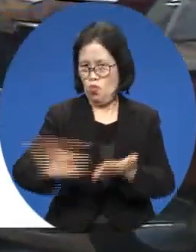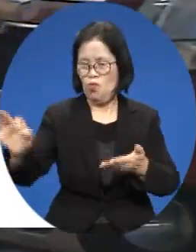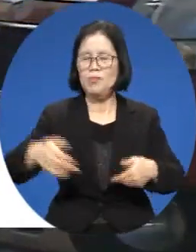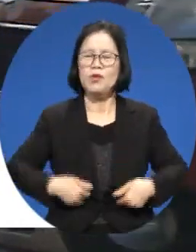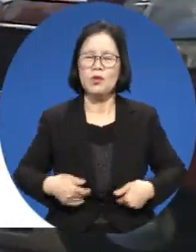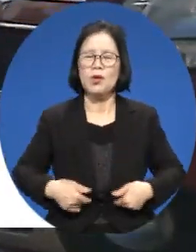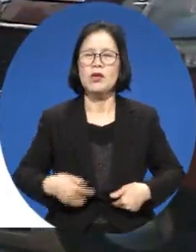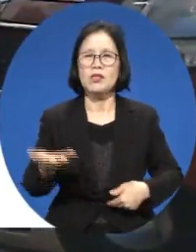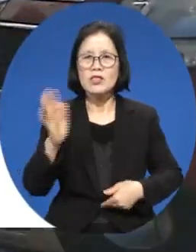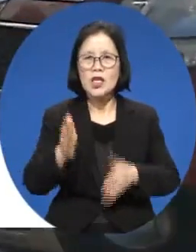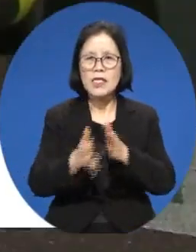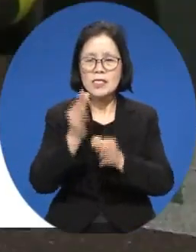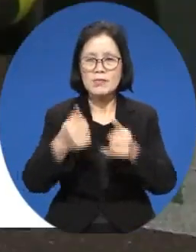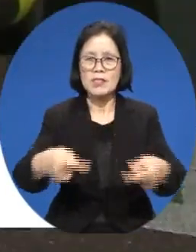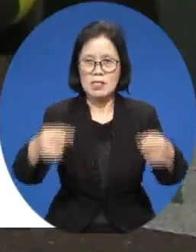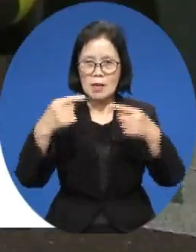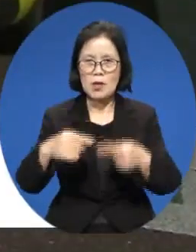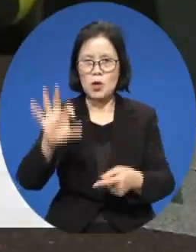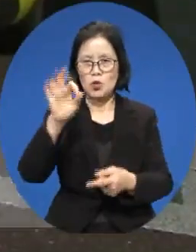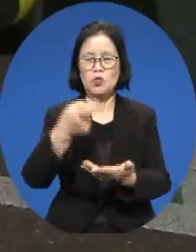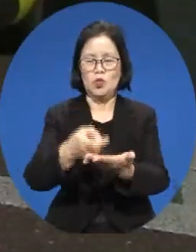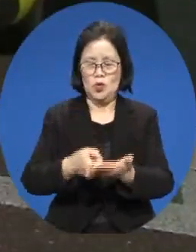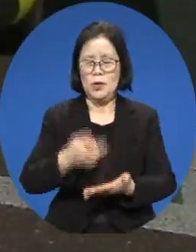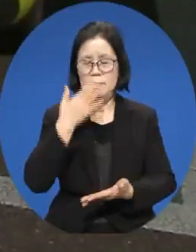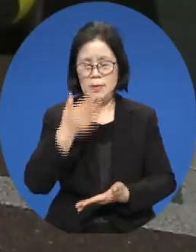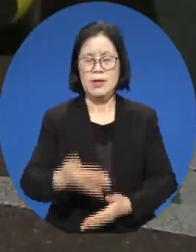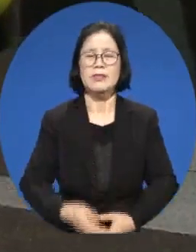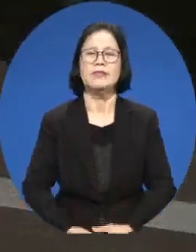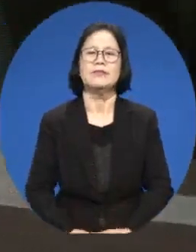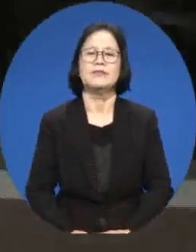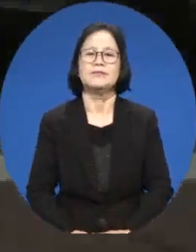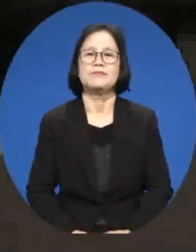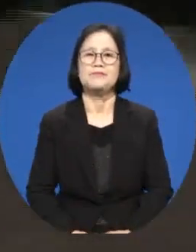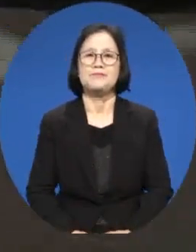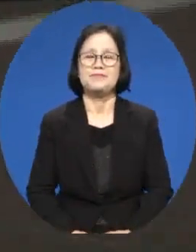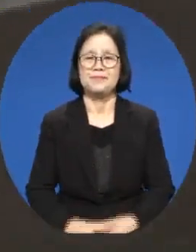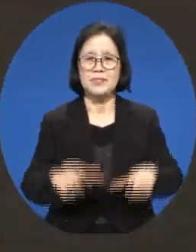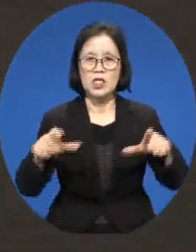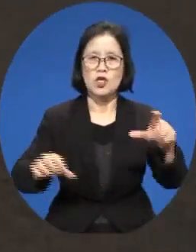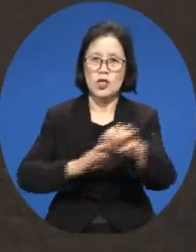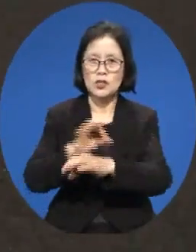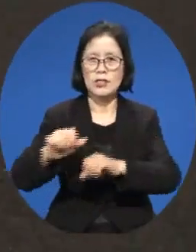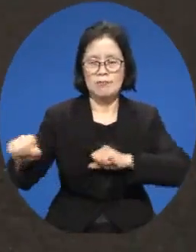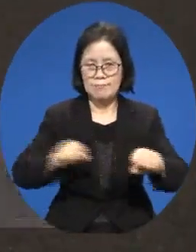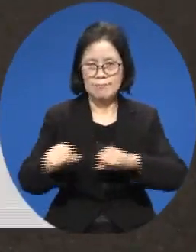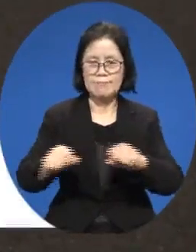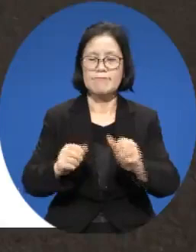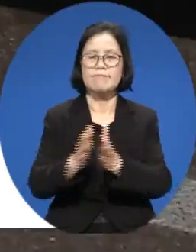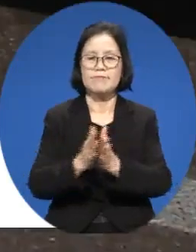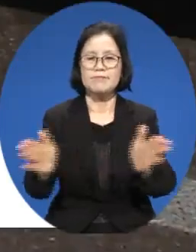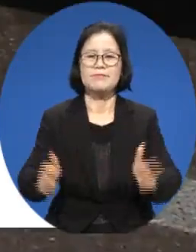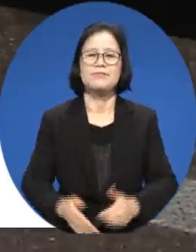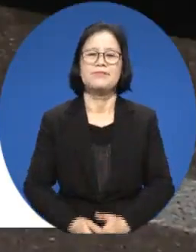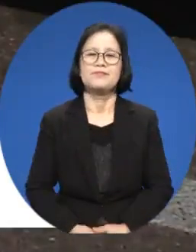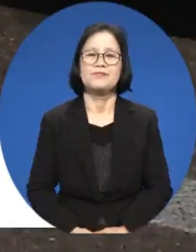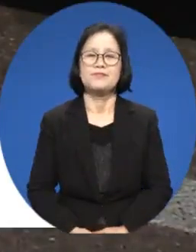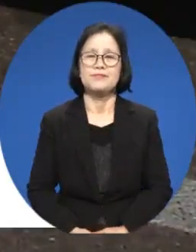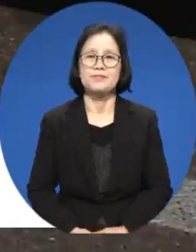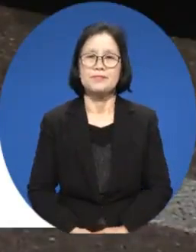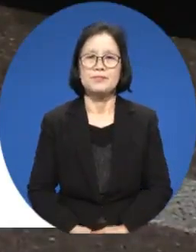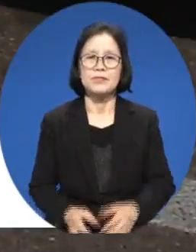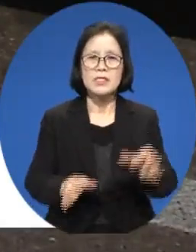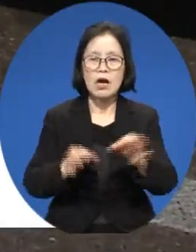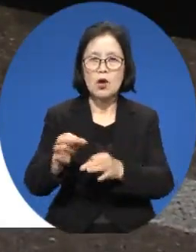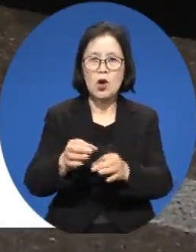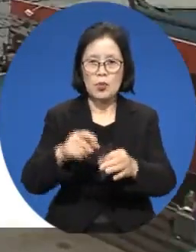시민 참여로 예산을 절감할 수 있었습니다 지역경제도 활기를 띄기 시작했습니다 상권의